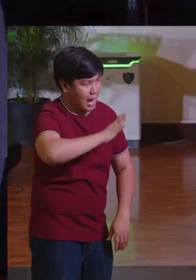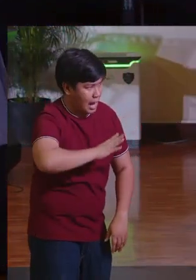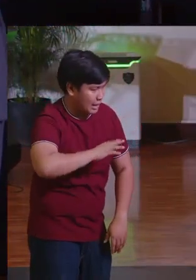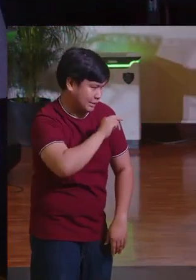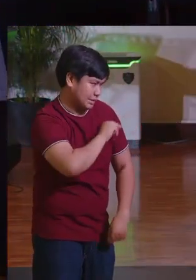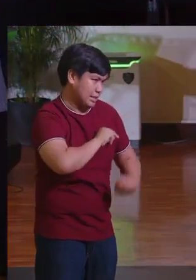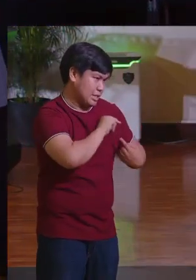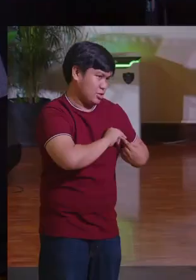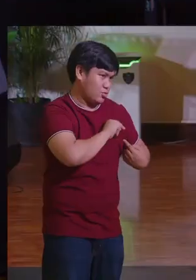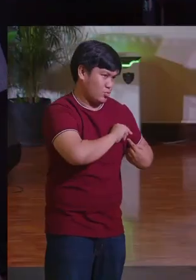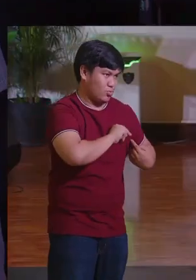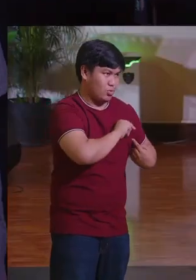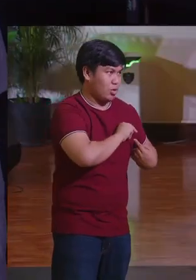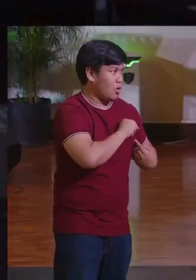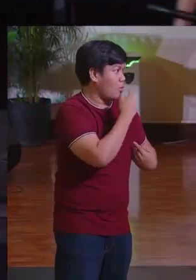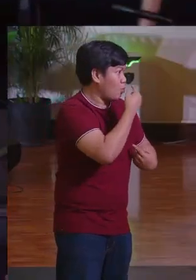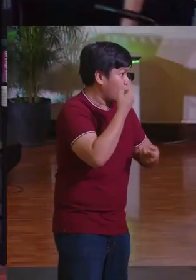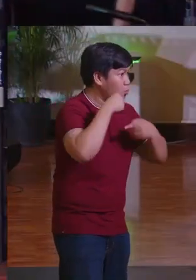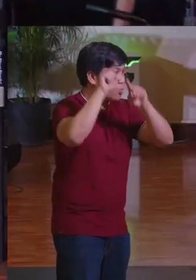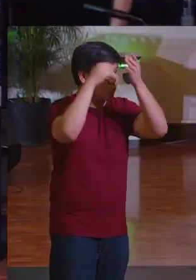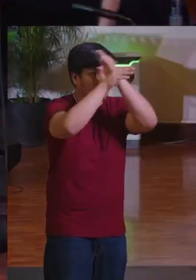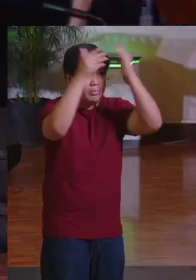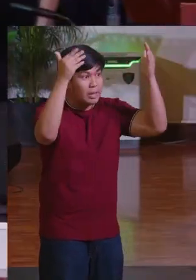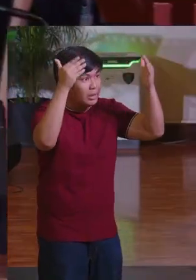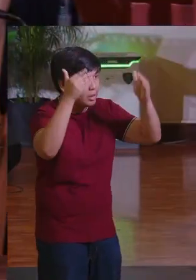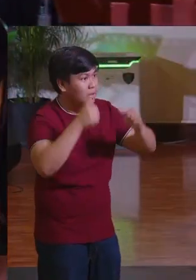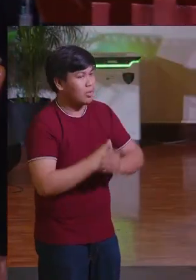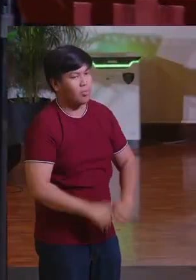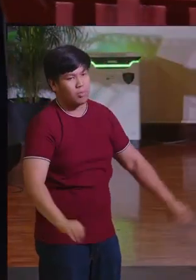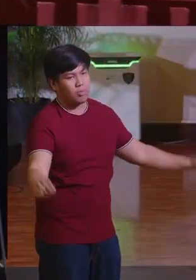sino makakapasok sa langit o sa harian ng Diyos?